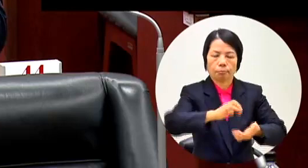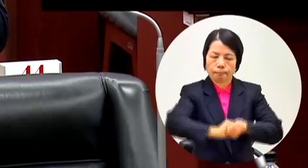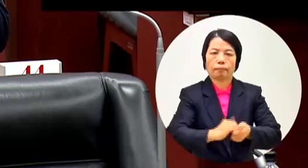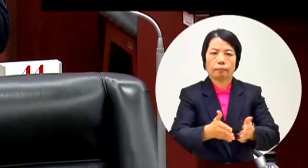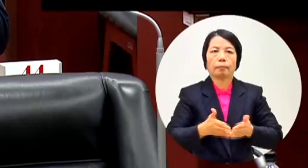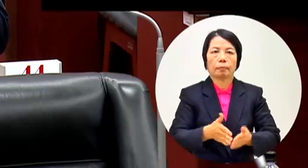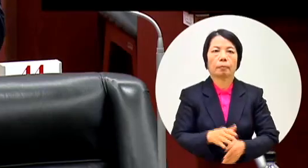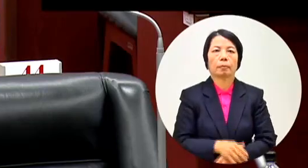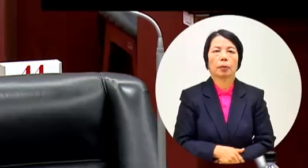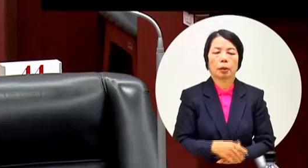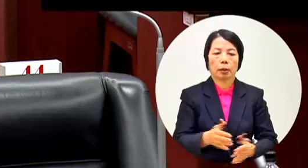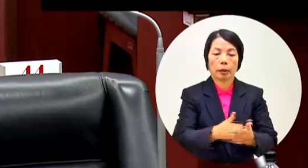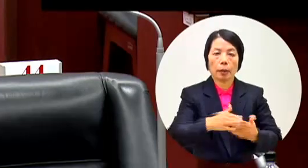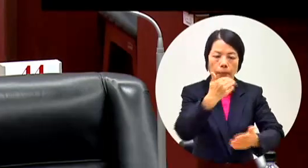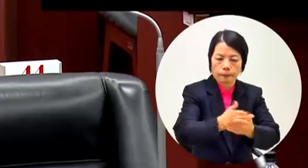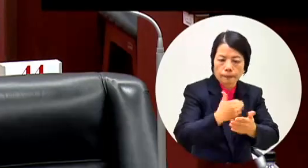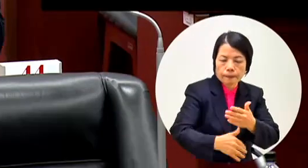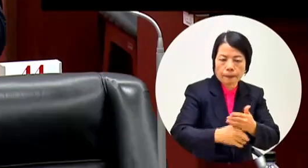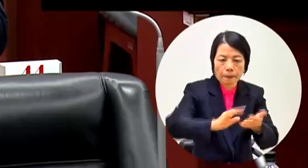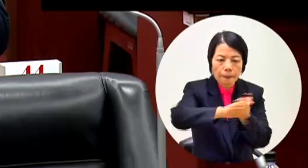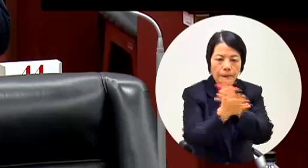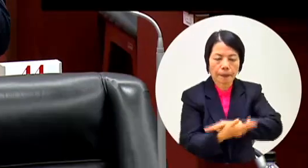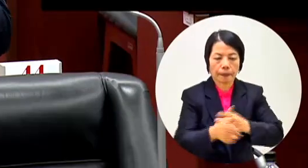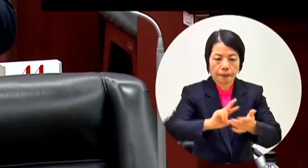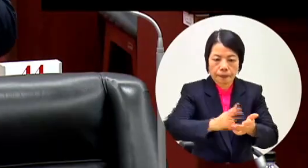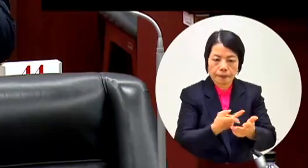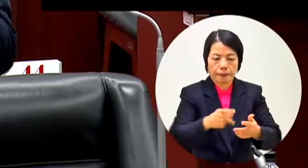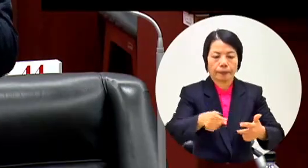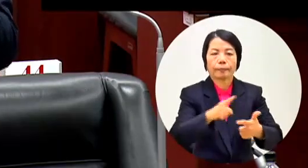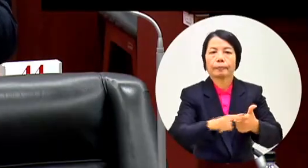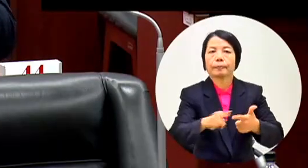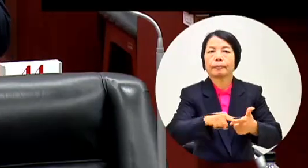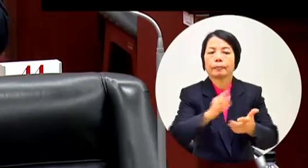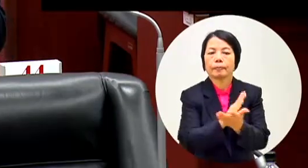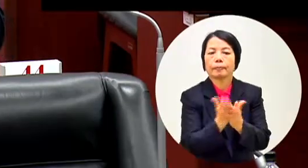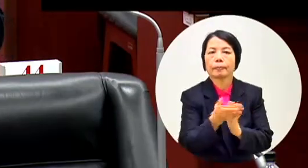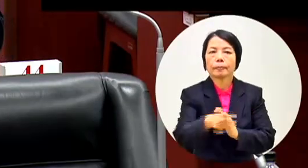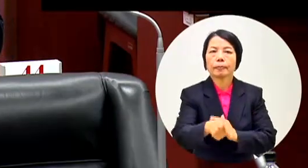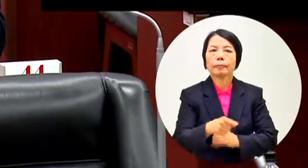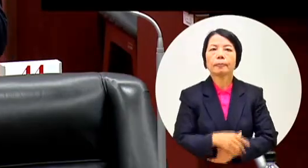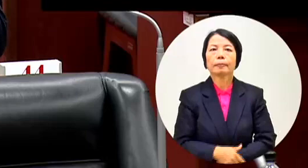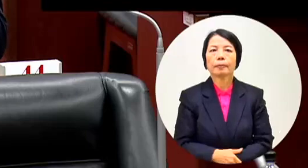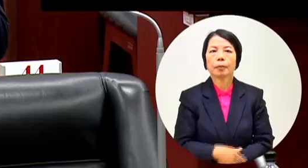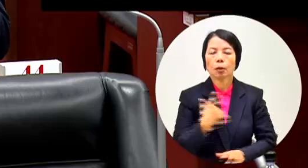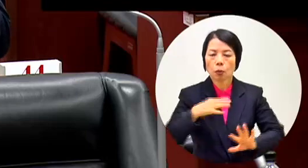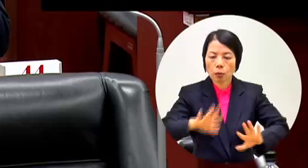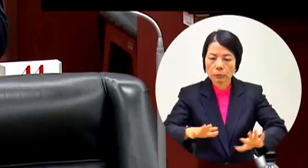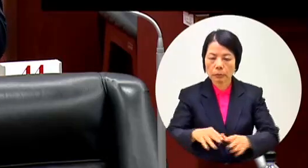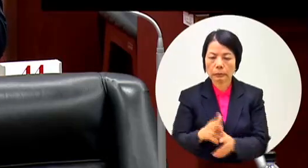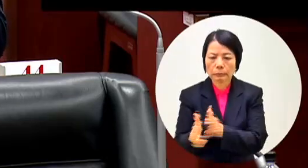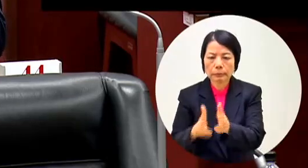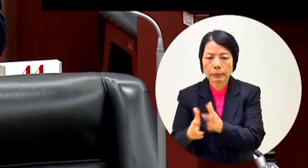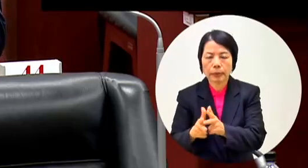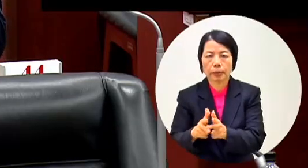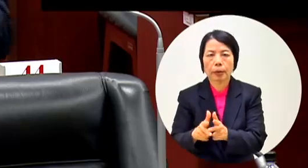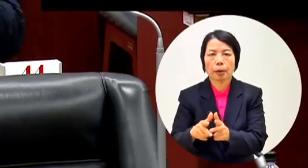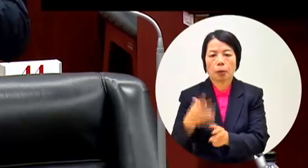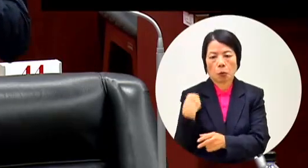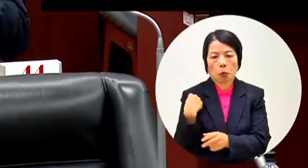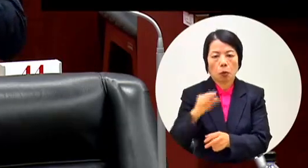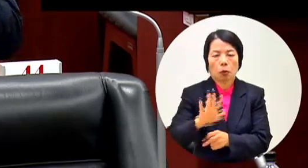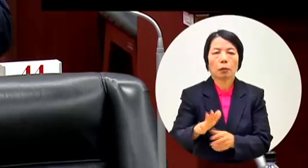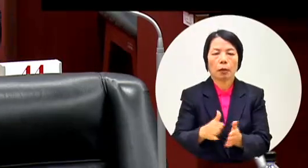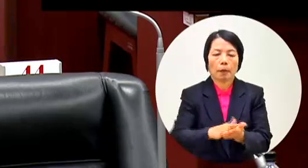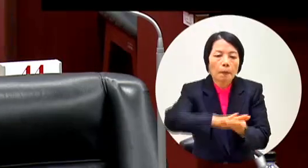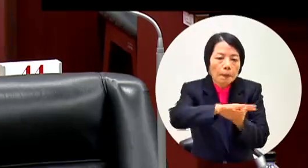做。那至于说我既有的厂商，我变变这个较好诶，变乙种，更干净，又能够低碳低污，那可